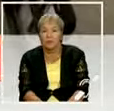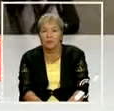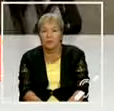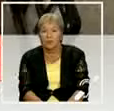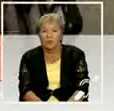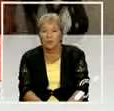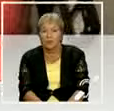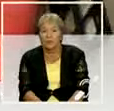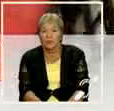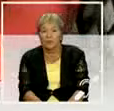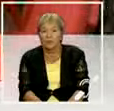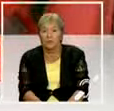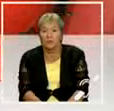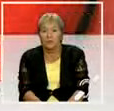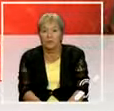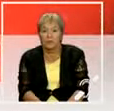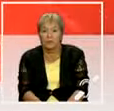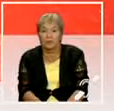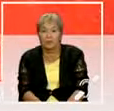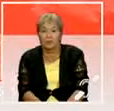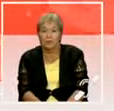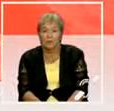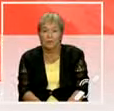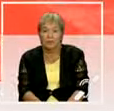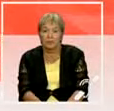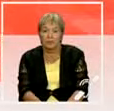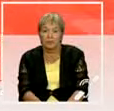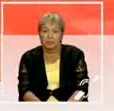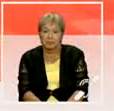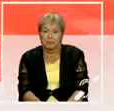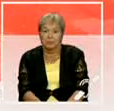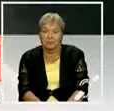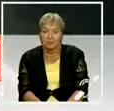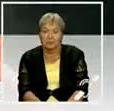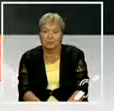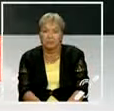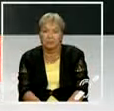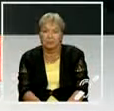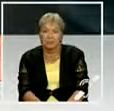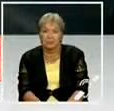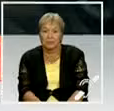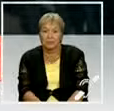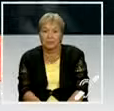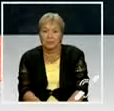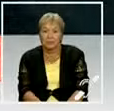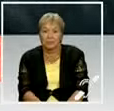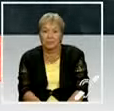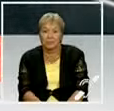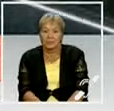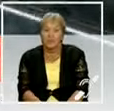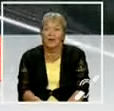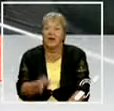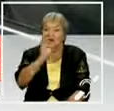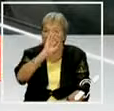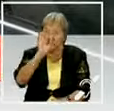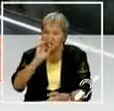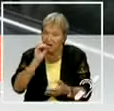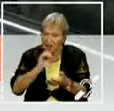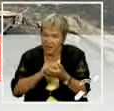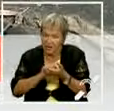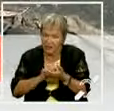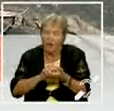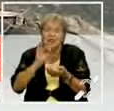31 august, fie la epuizarea numărului de vouchere alocate fiecărui oate. La înscriere e necesar doar